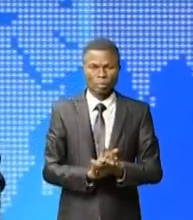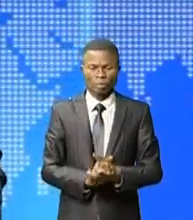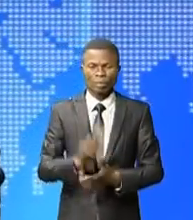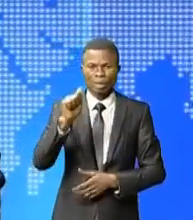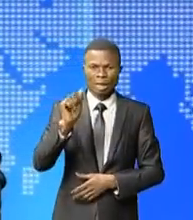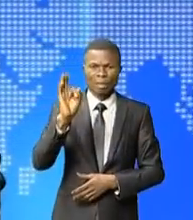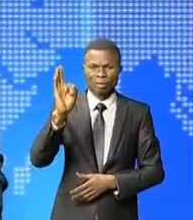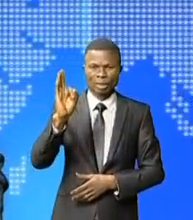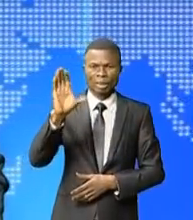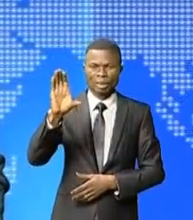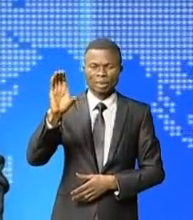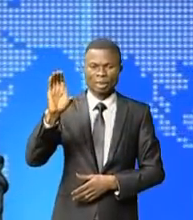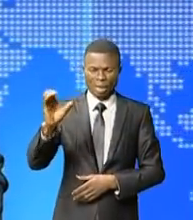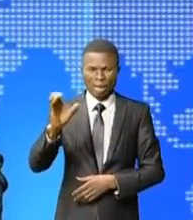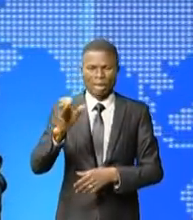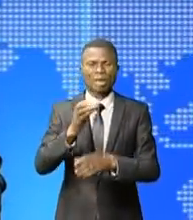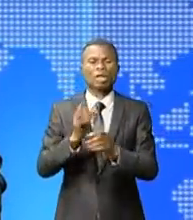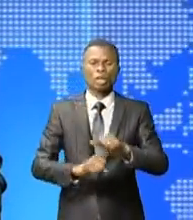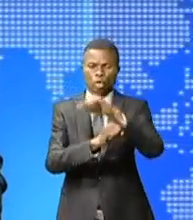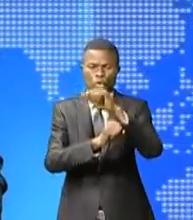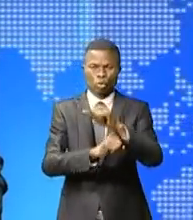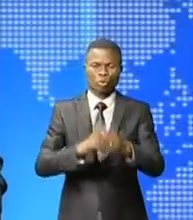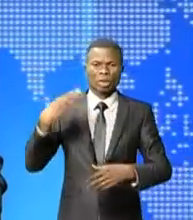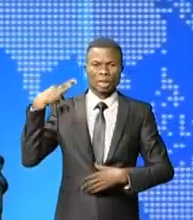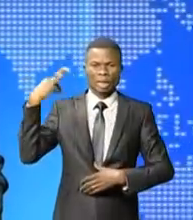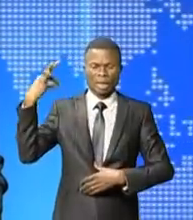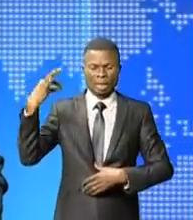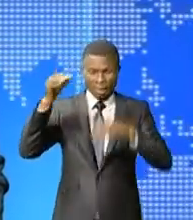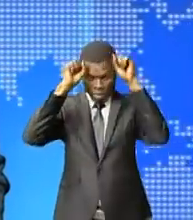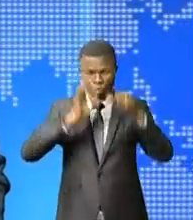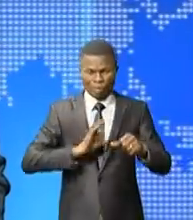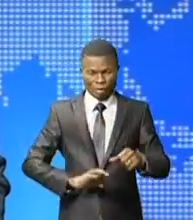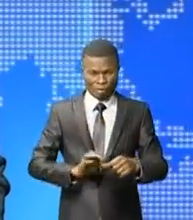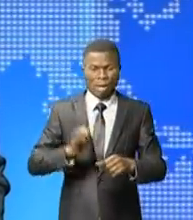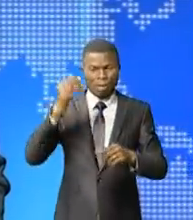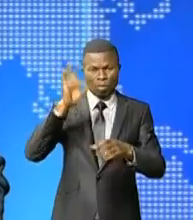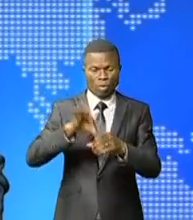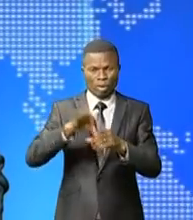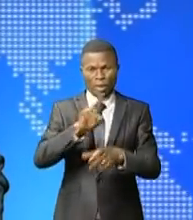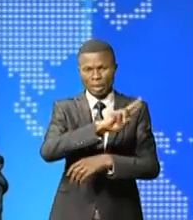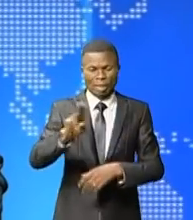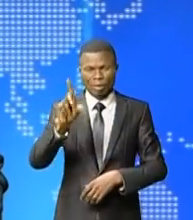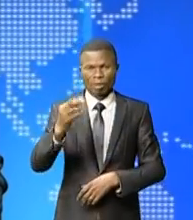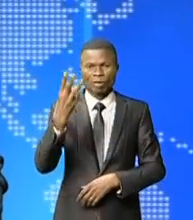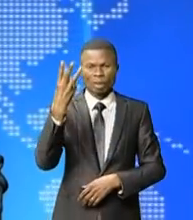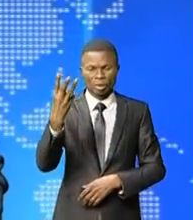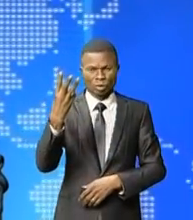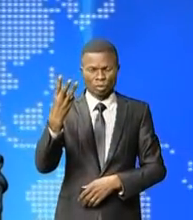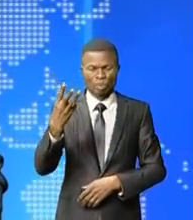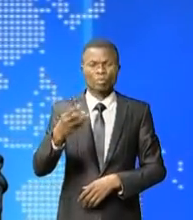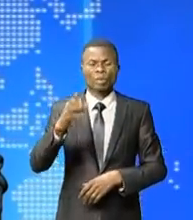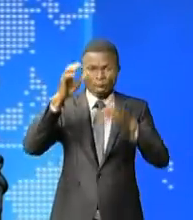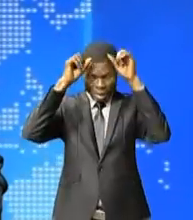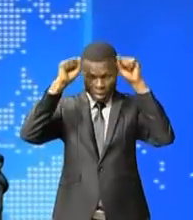L'AFDCA soutient la candidature de Félix-Antoine Tshisekedi Tshilombo pour la présidentielle de 2023. Son autorité morale,